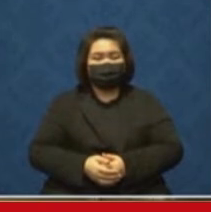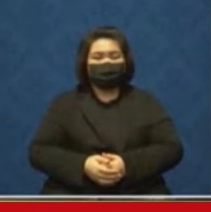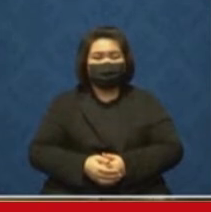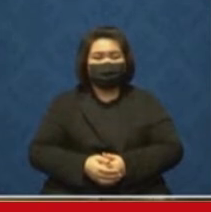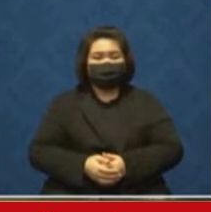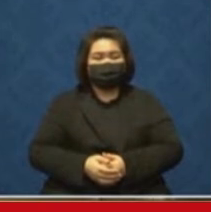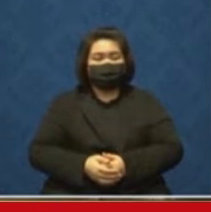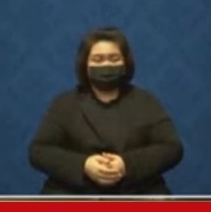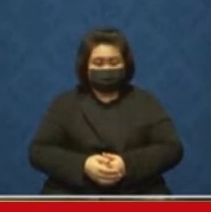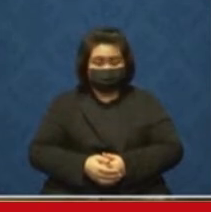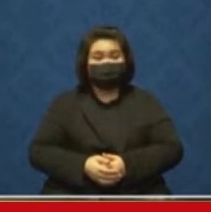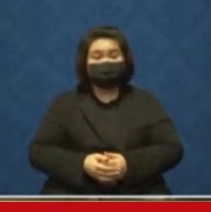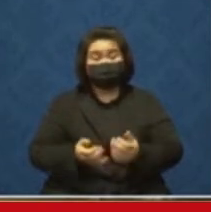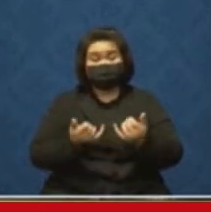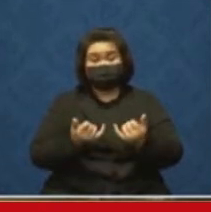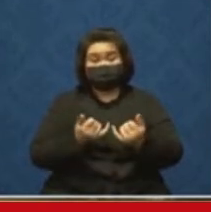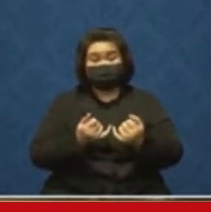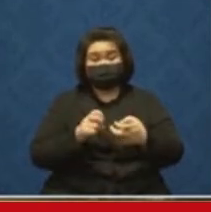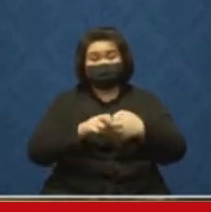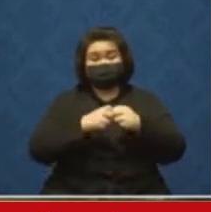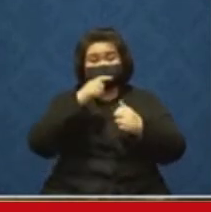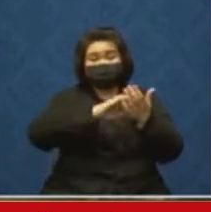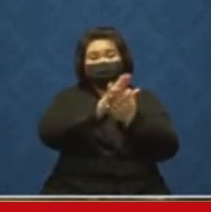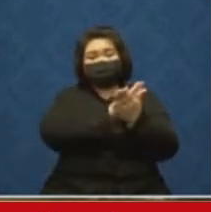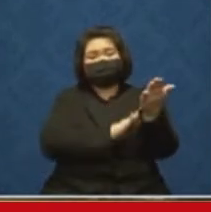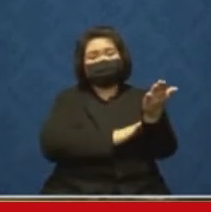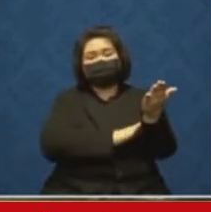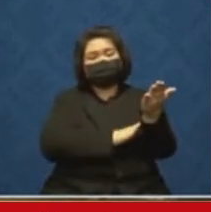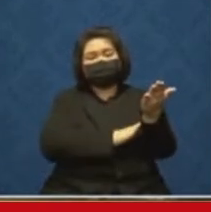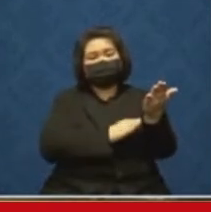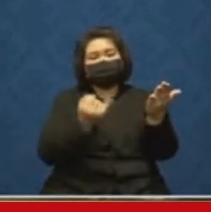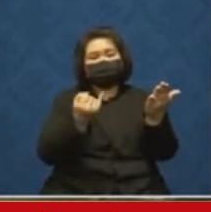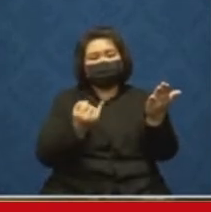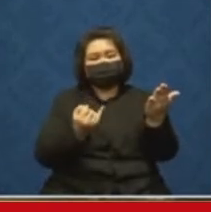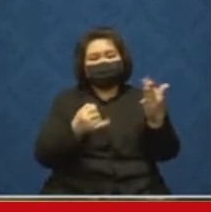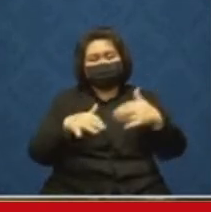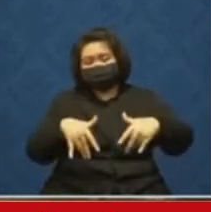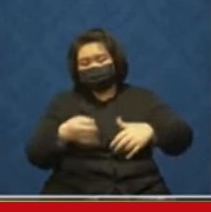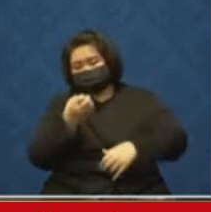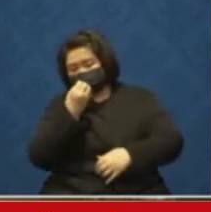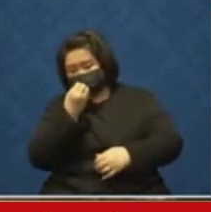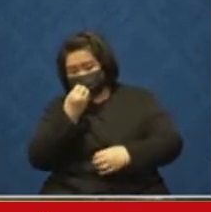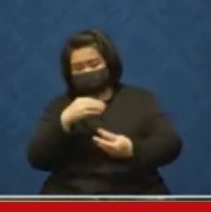ในขณะที่ประเทศชาติตกต่ำพี่น้พชชนอดยาก